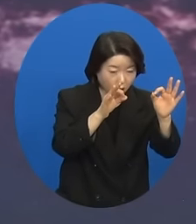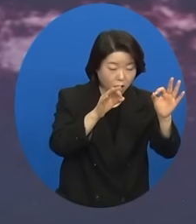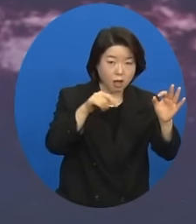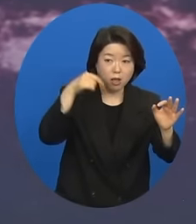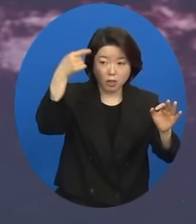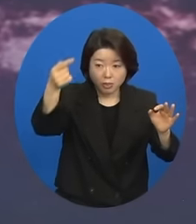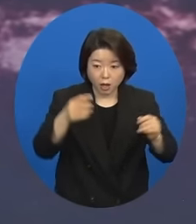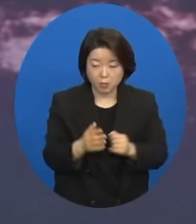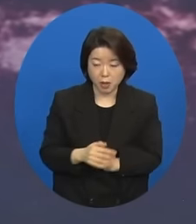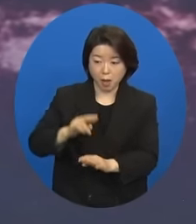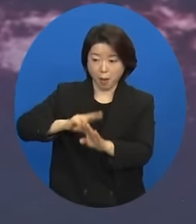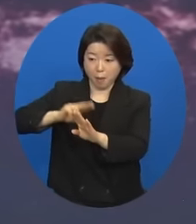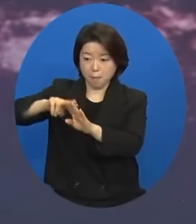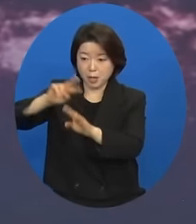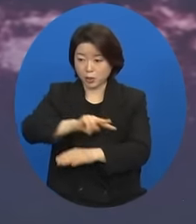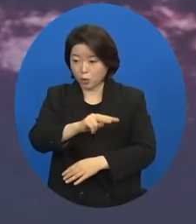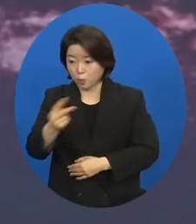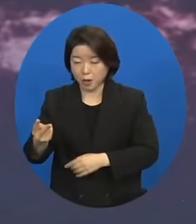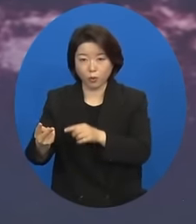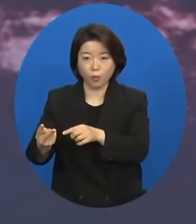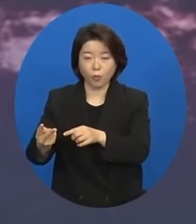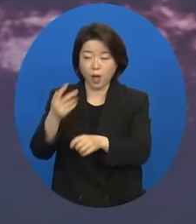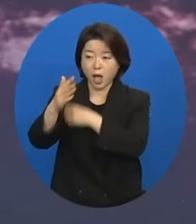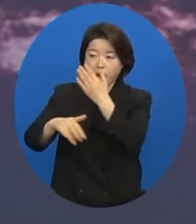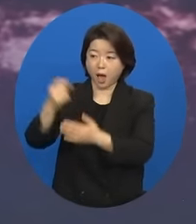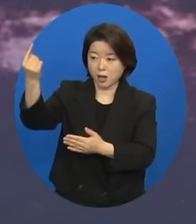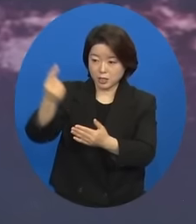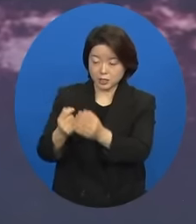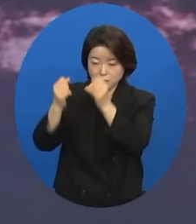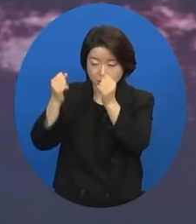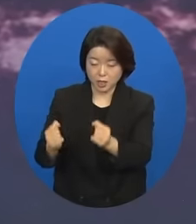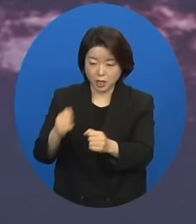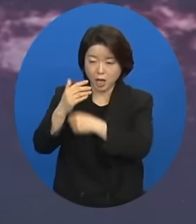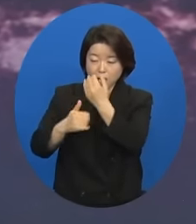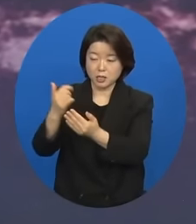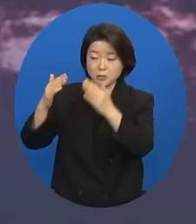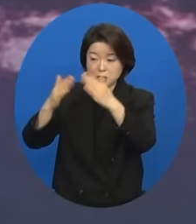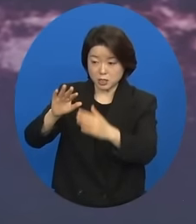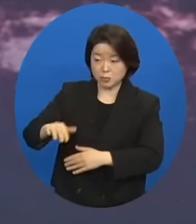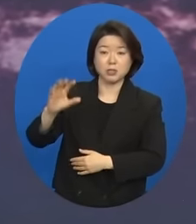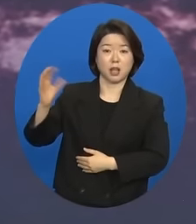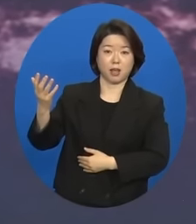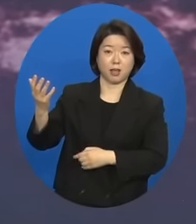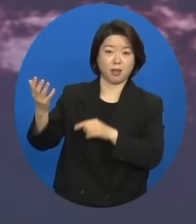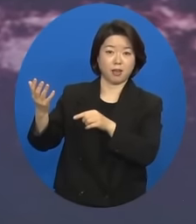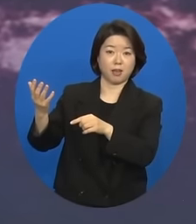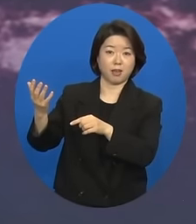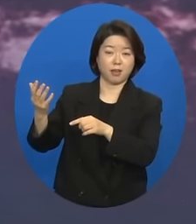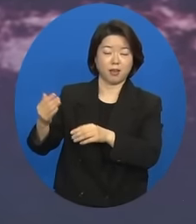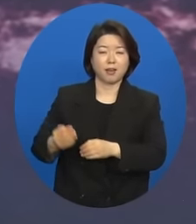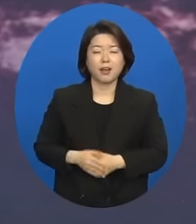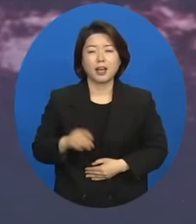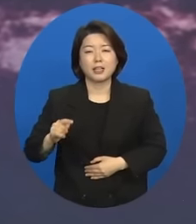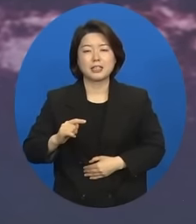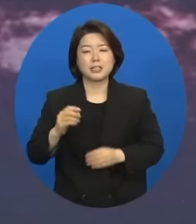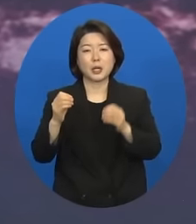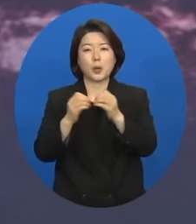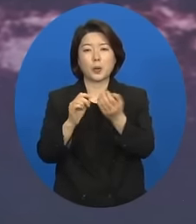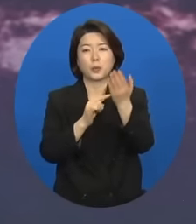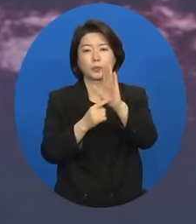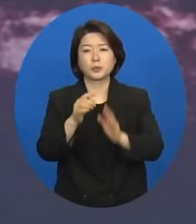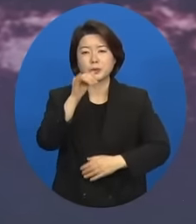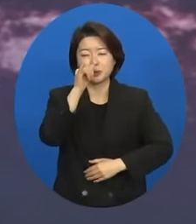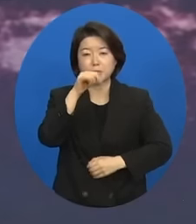뭐였어요 거예요 하나님의 임재가 있는 하나님의 집이라는 것입니다 이것이 주는 메시지가 있어요